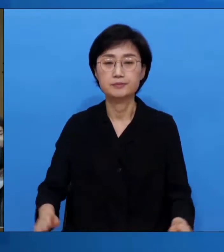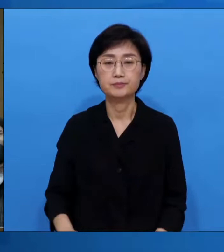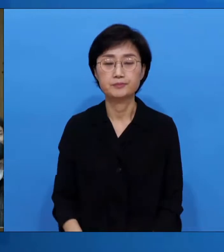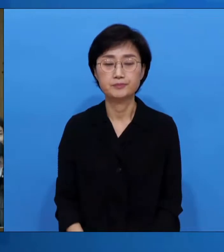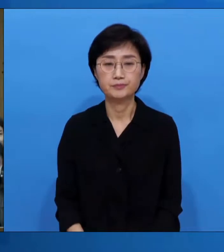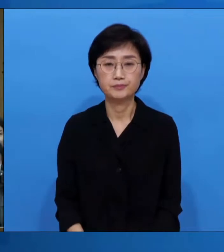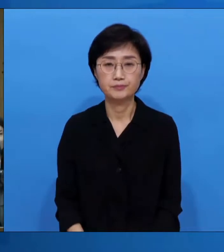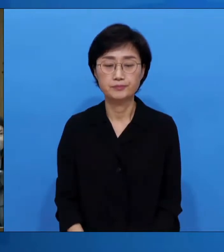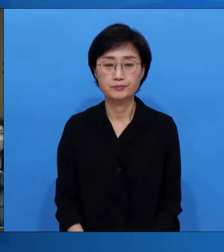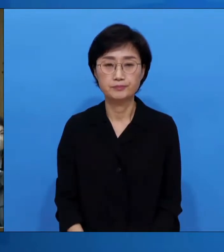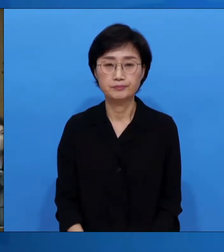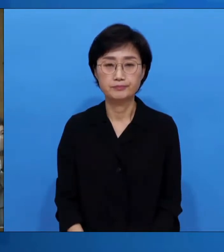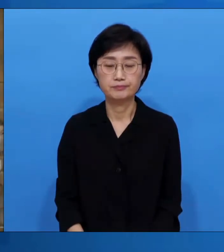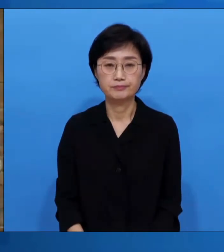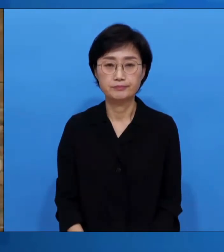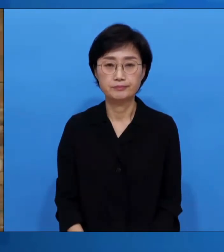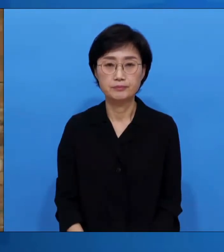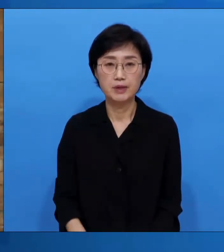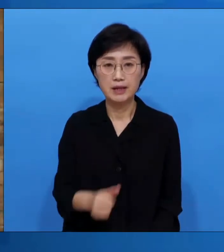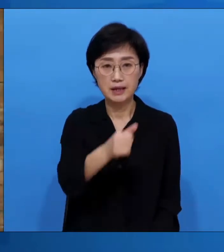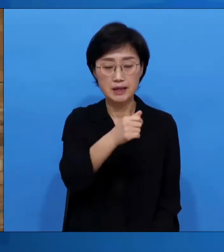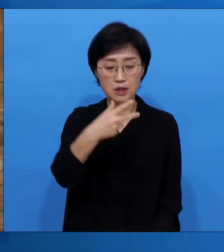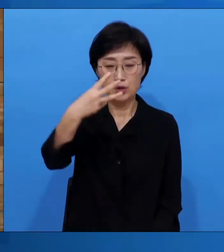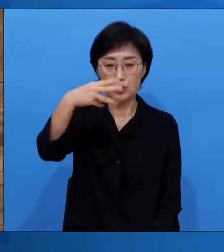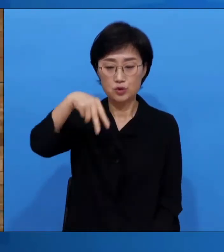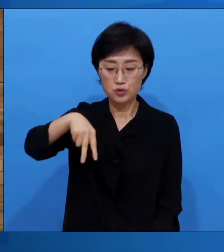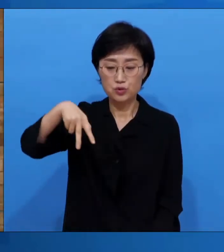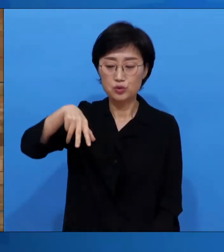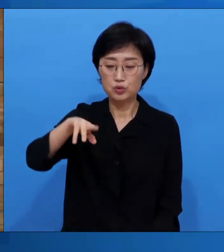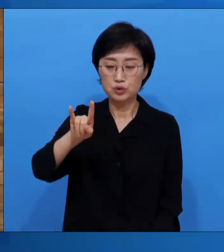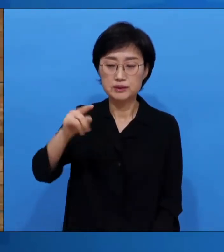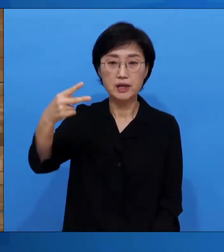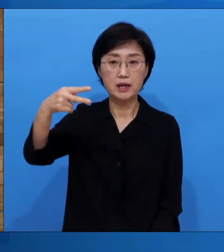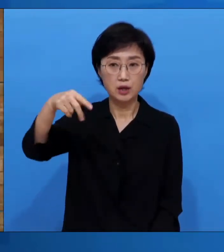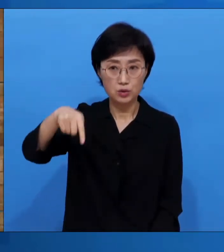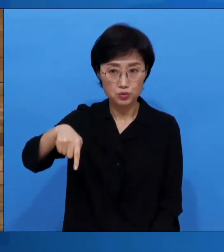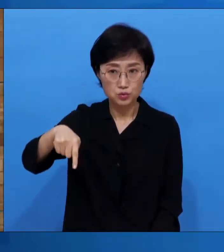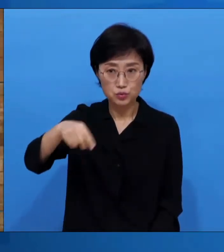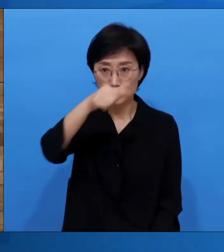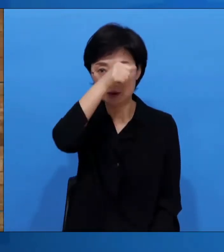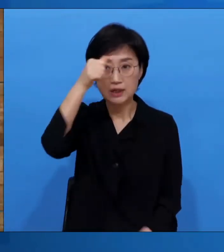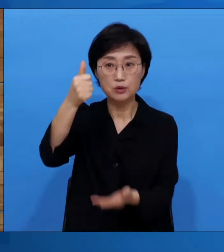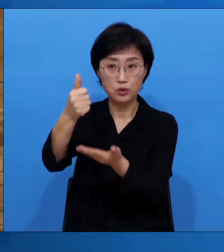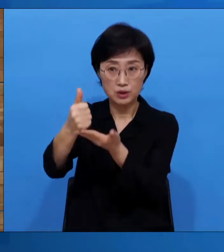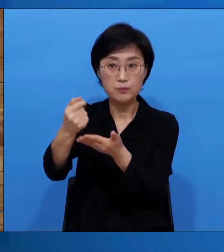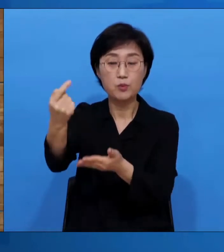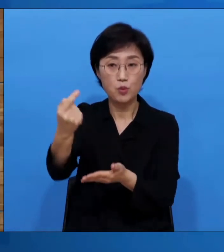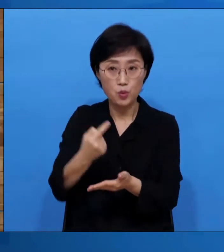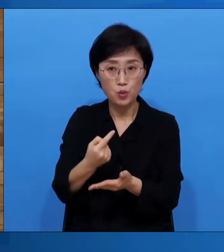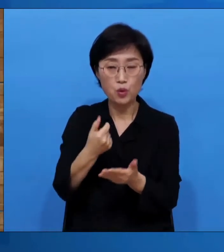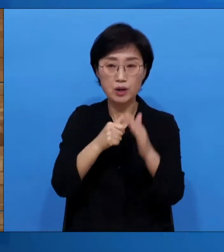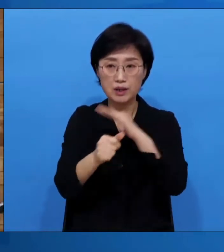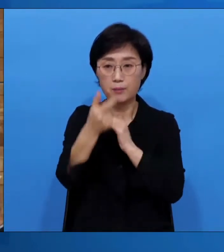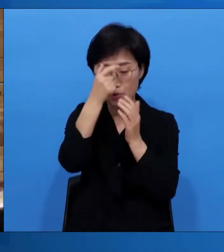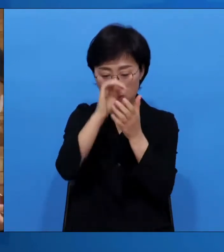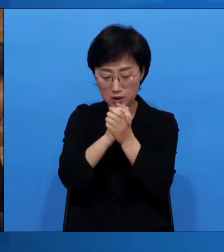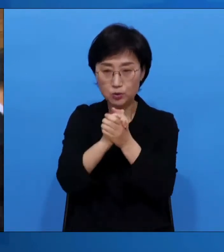영원하도다 아멘. 유재도 장로님 대표로 기도하시겠습니다. At this time, Elder Cheduri will come and pray for the